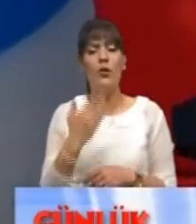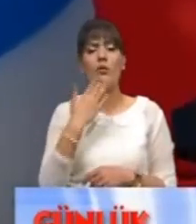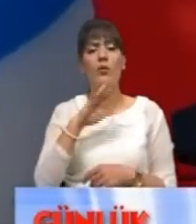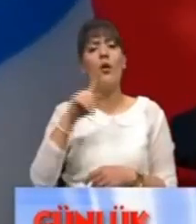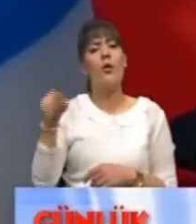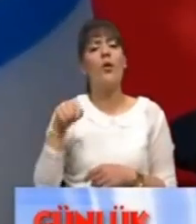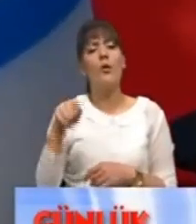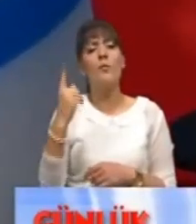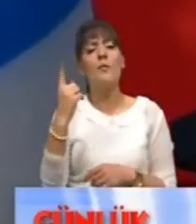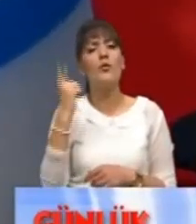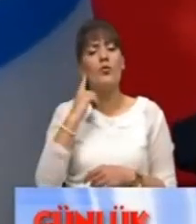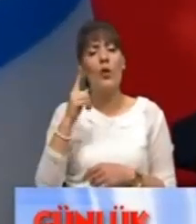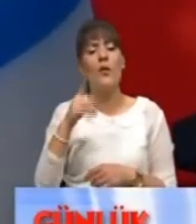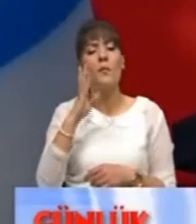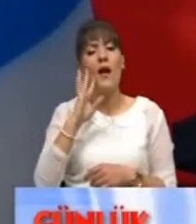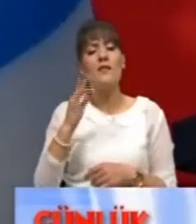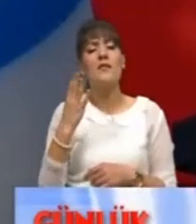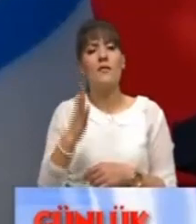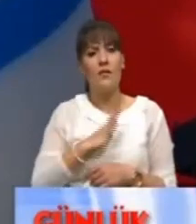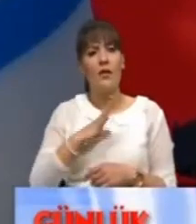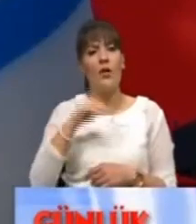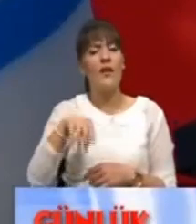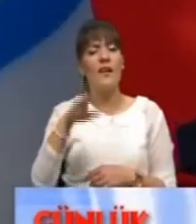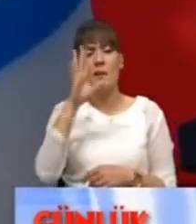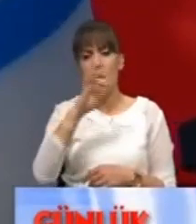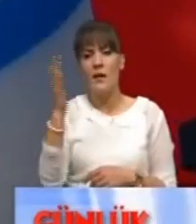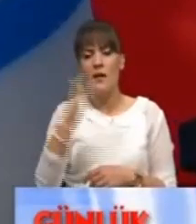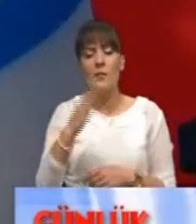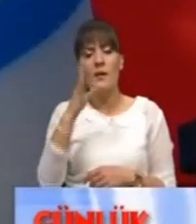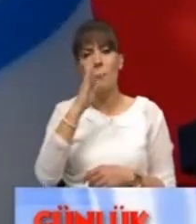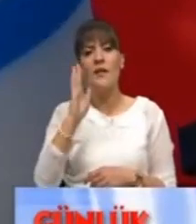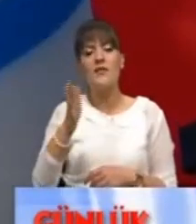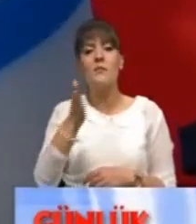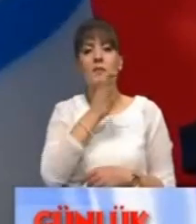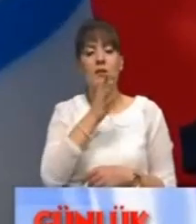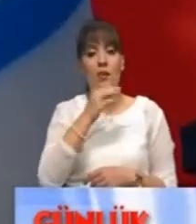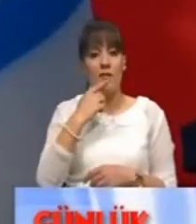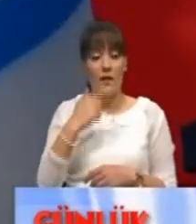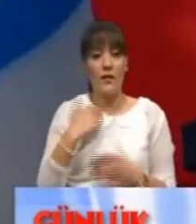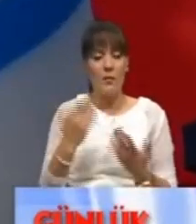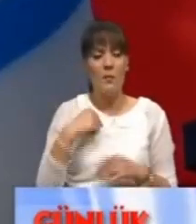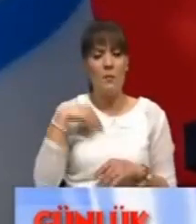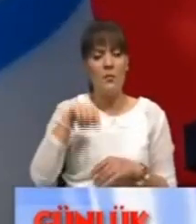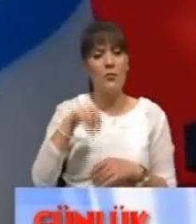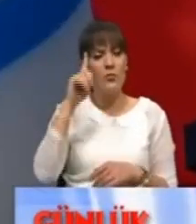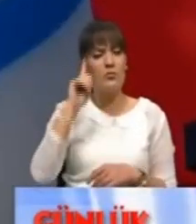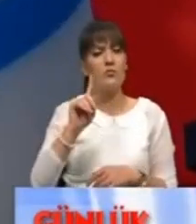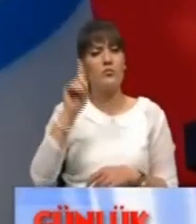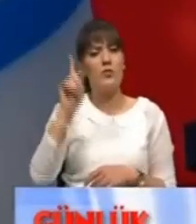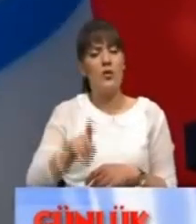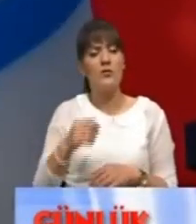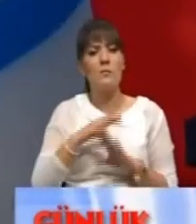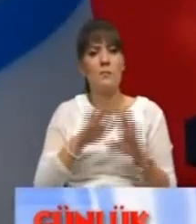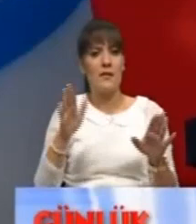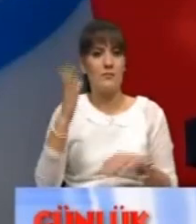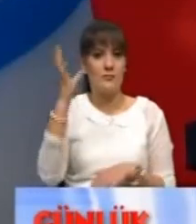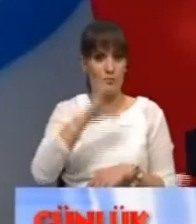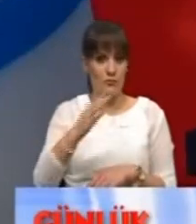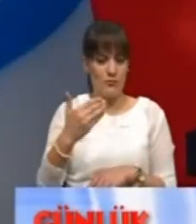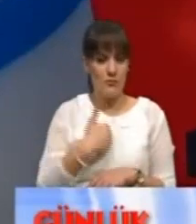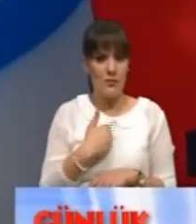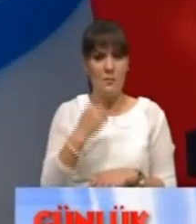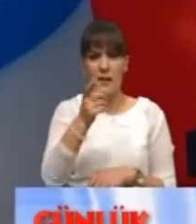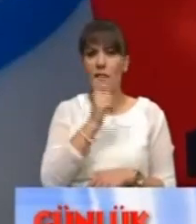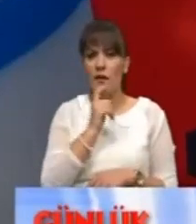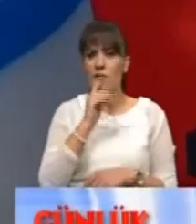Yok dedi, onların öyle bir duyuları, öyle bir hassasiyetleri var ki onlar kime gelip kime gideceklerini biliyorlar falan dedi. Ama ben böyle bir soru işaretiyle bitirdim turu.